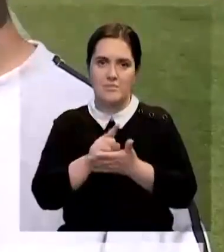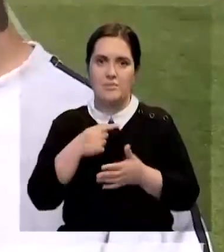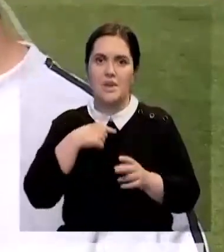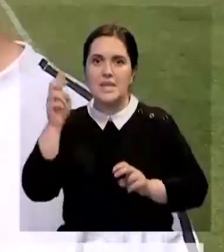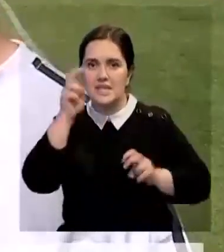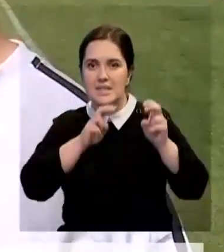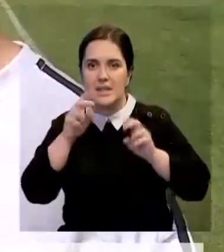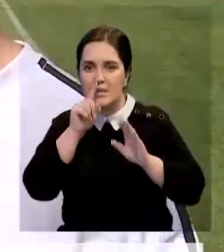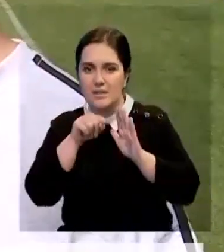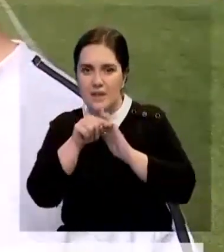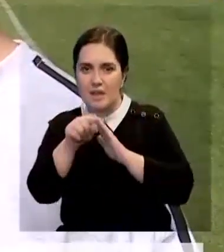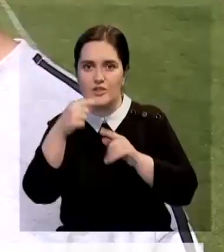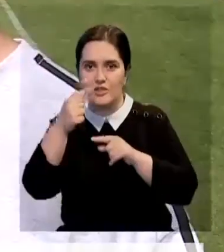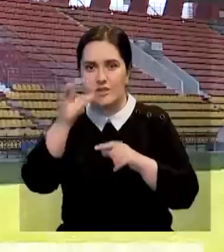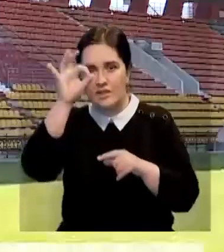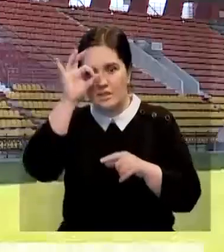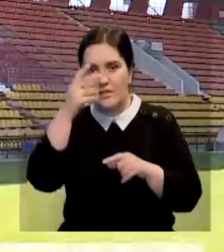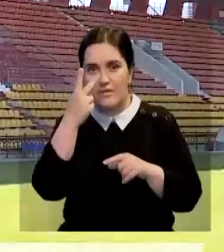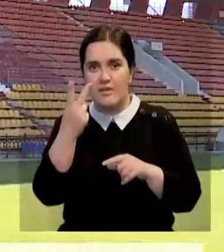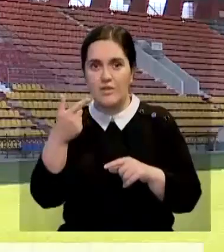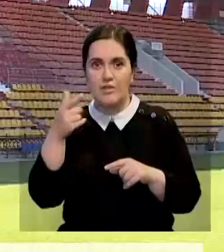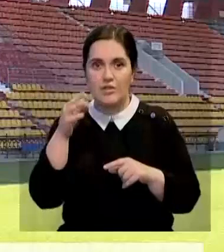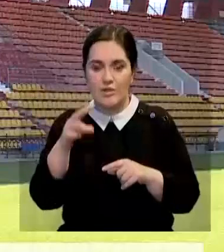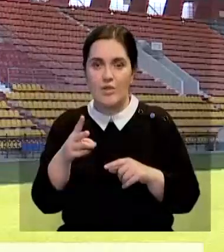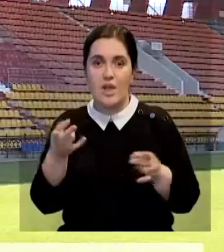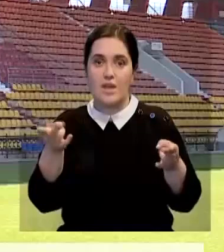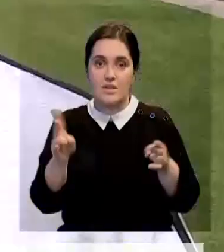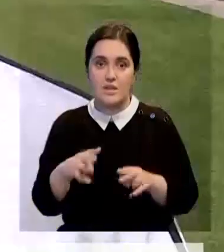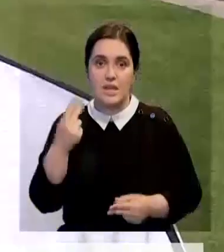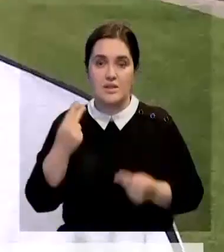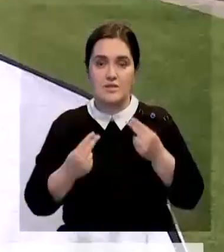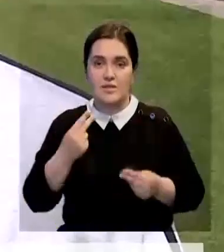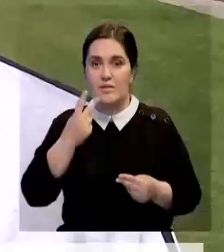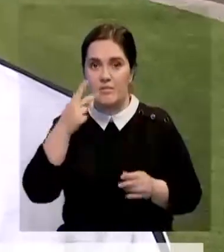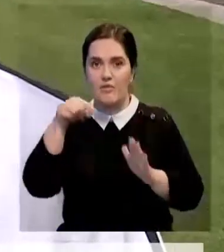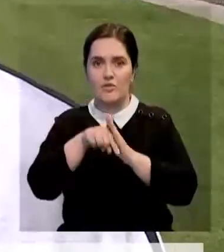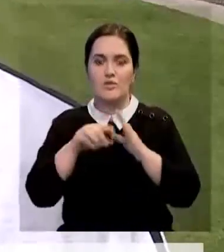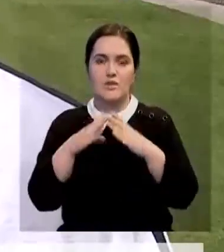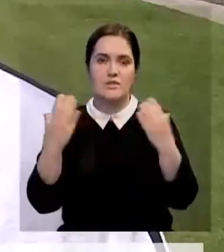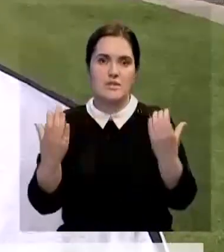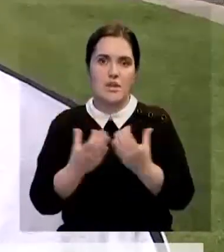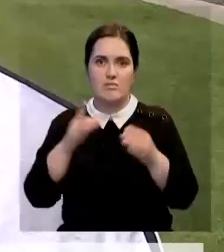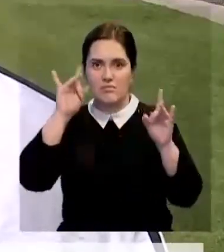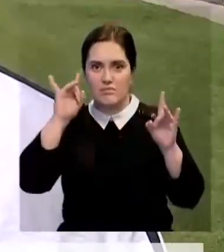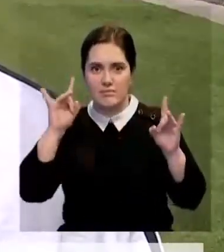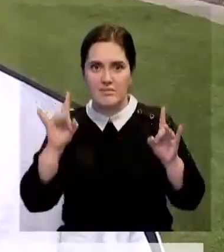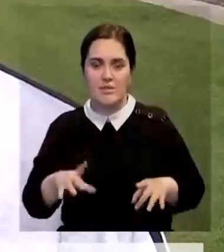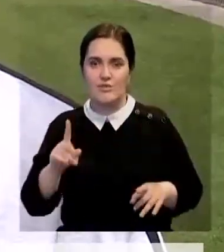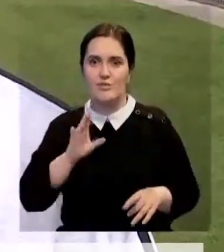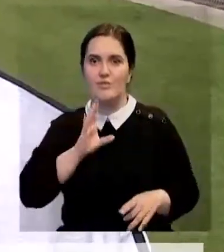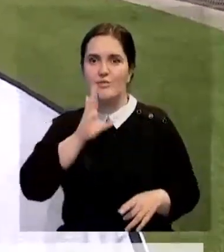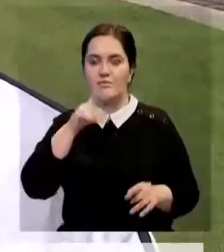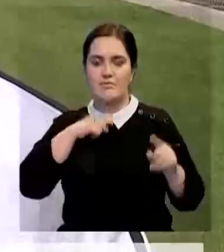искал лазейки. Через щель увидел два гола нашей команды. Остальную игру досмотрел внутри стадиона. Не ожидал, конечно, что утром